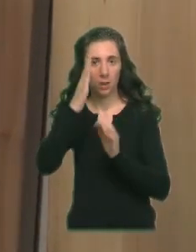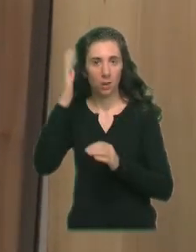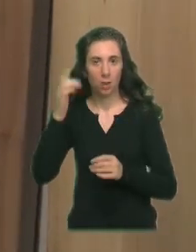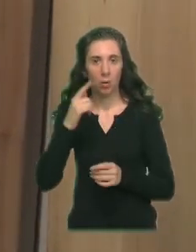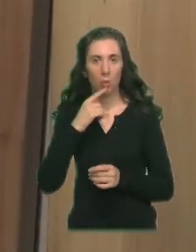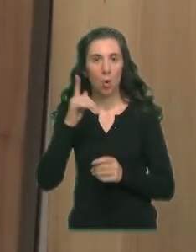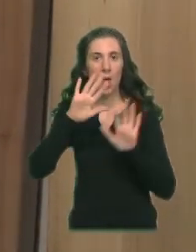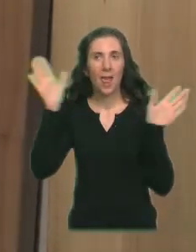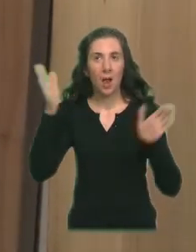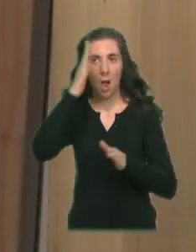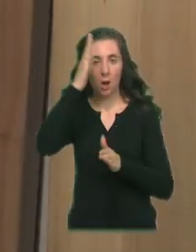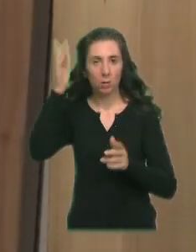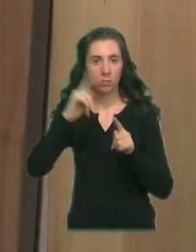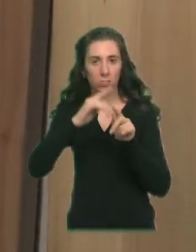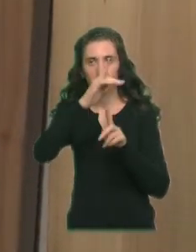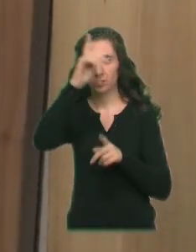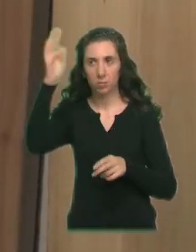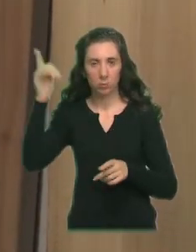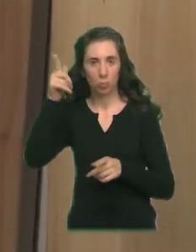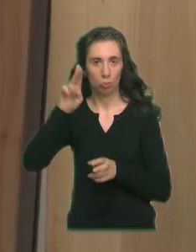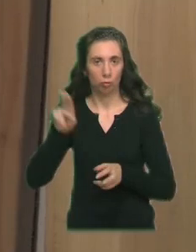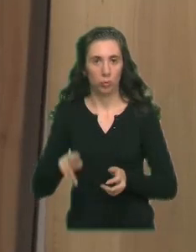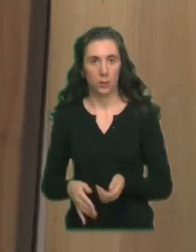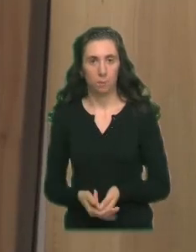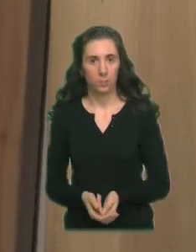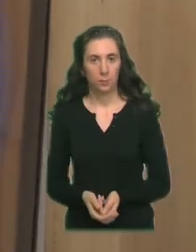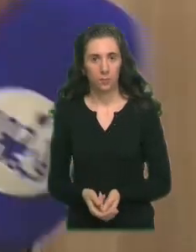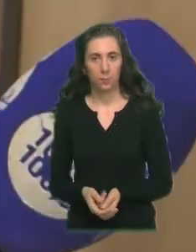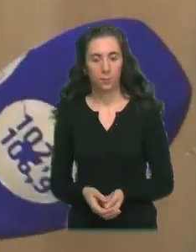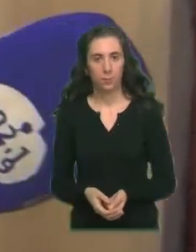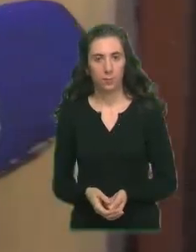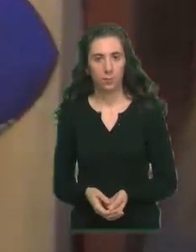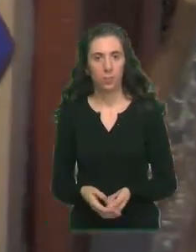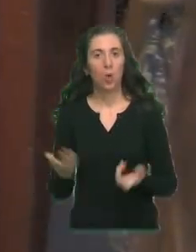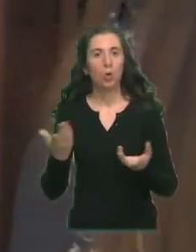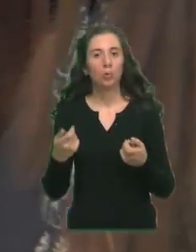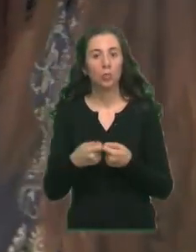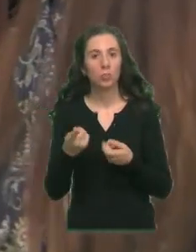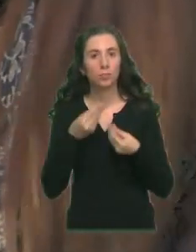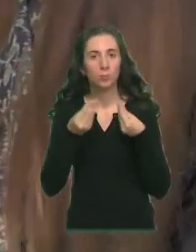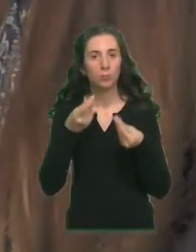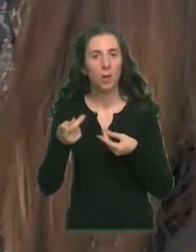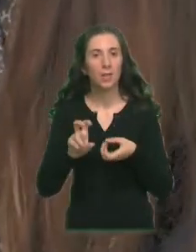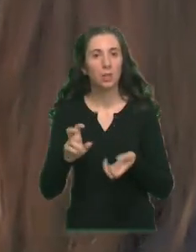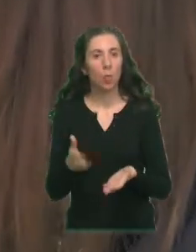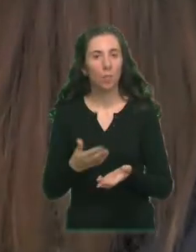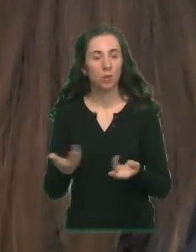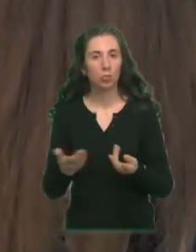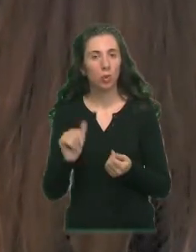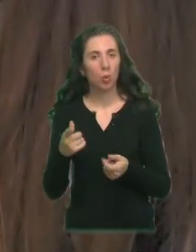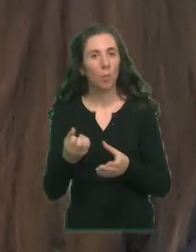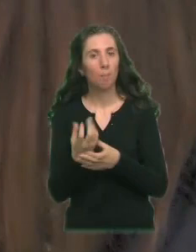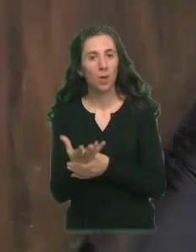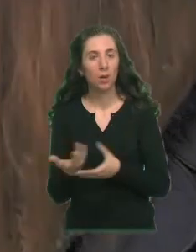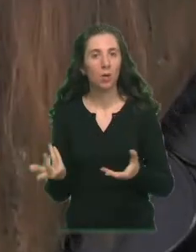su upravo gore u regalu raspoređene. Da. Da. I o čemu govore te enciklopedije? Je li to